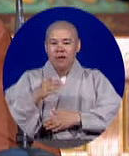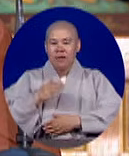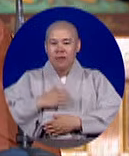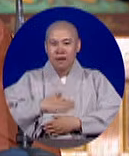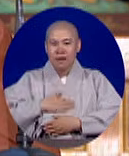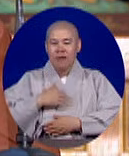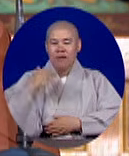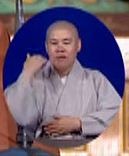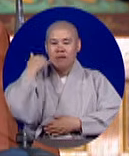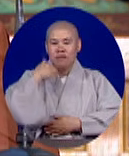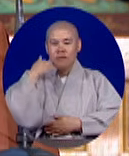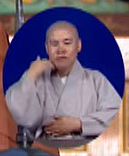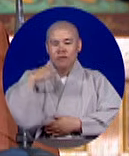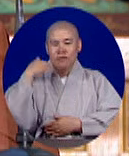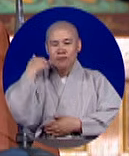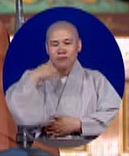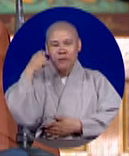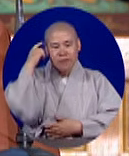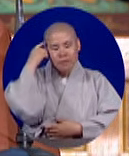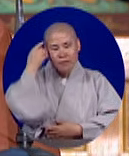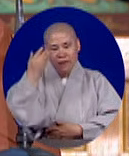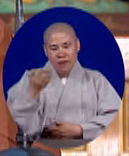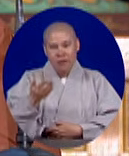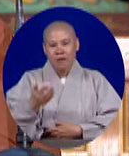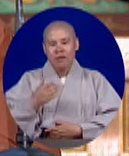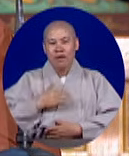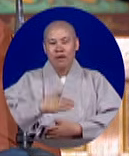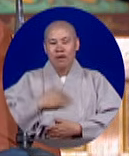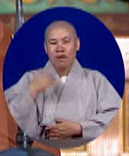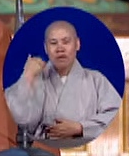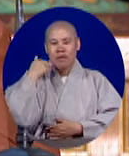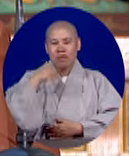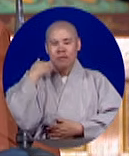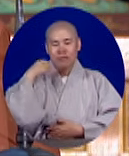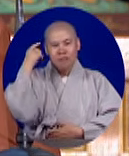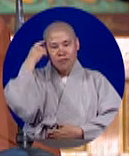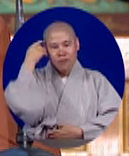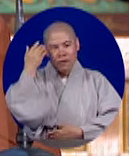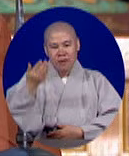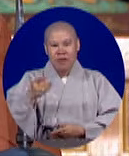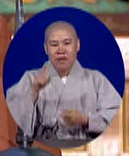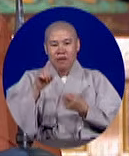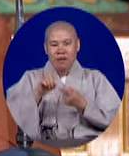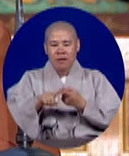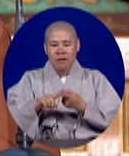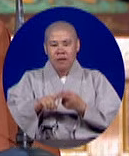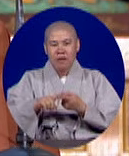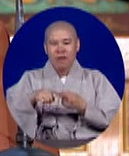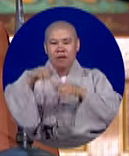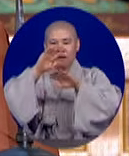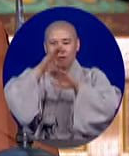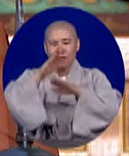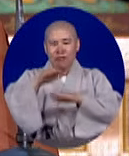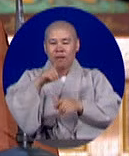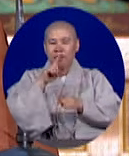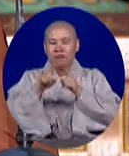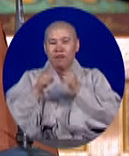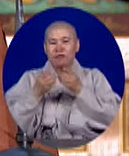나는 누구인가, 나는 누구인가 이런 제목으로 말씀드립니다.